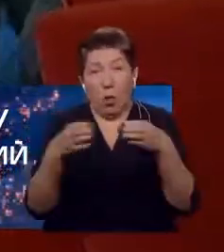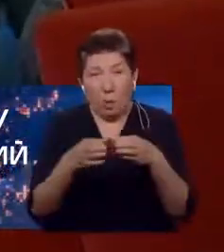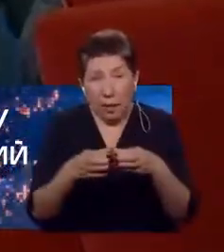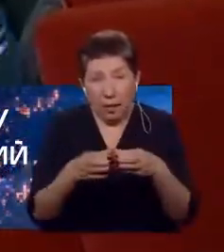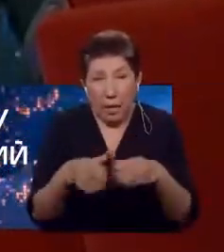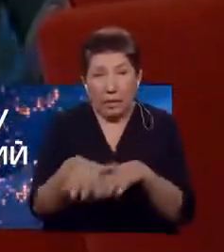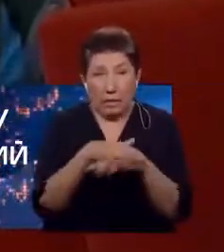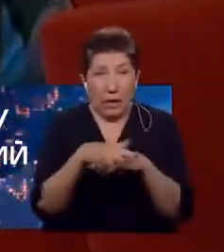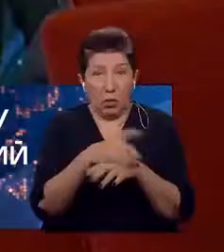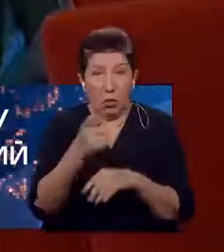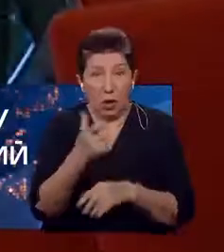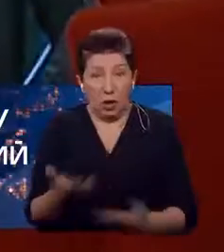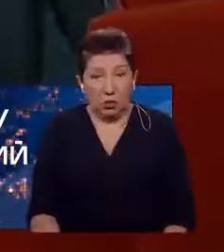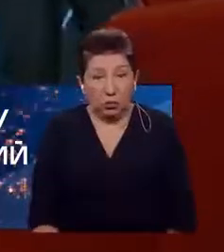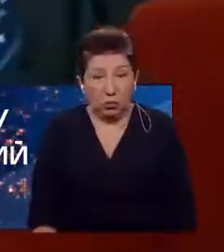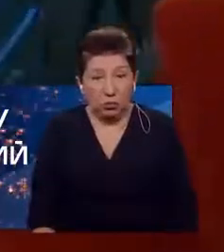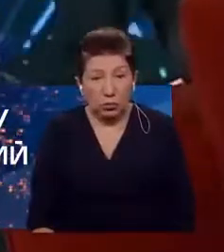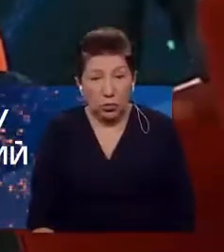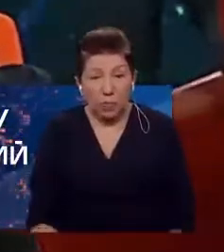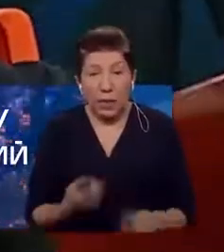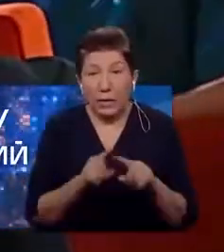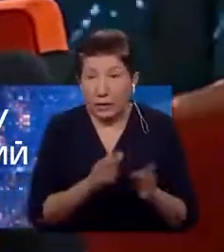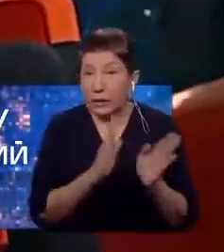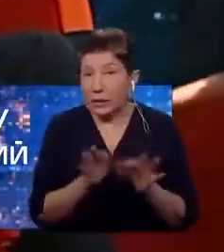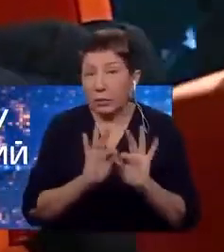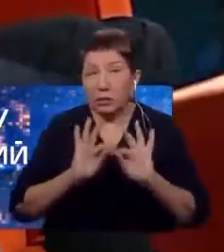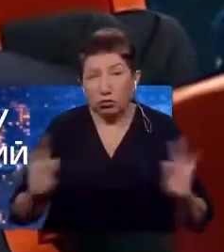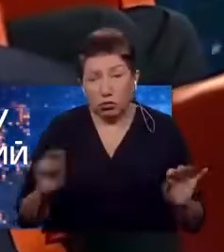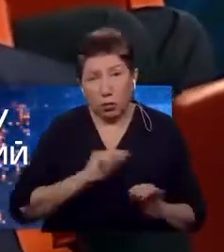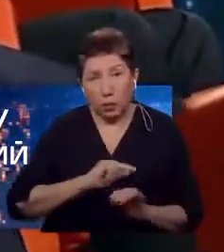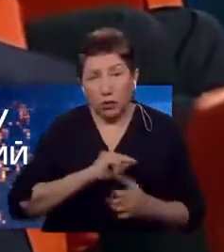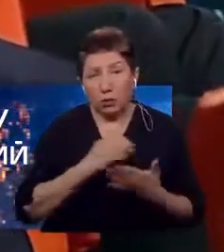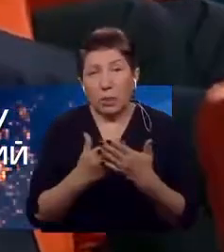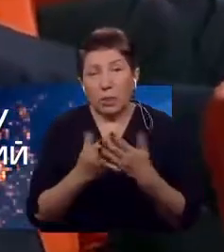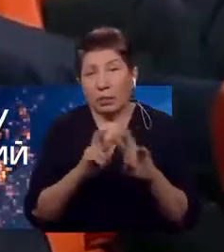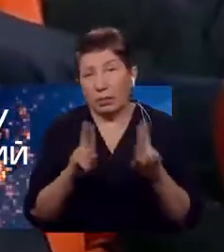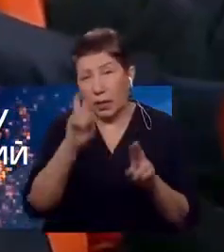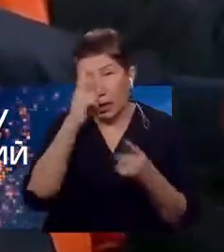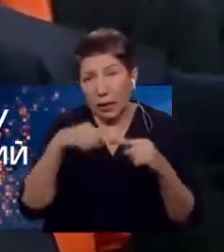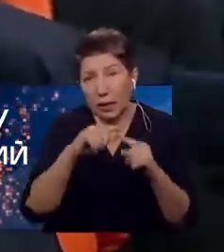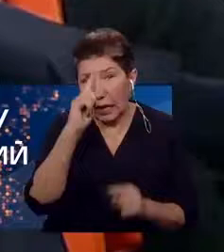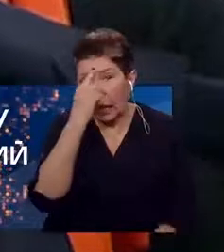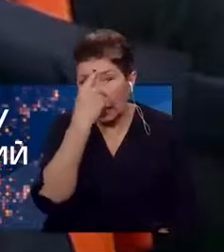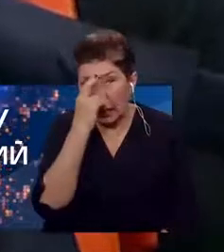з ринку газу. Ця система чудово працює, наприклад, така країна, як